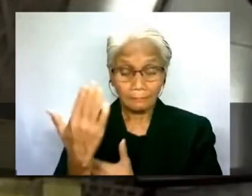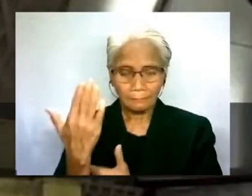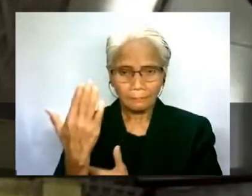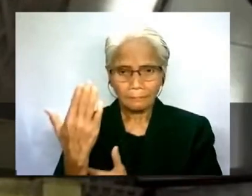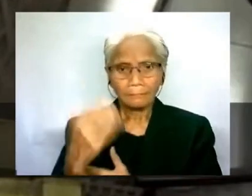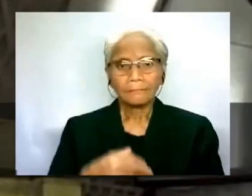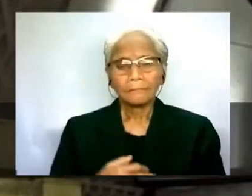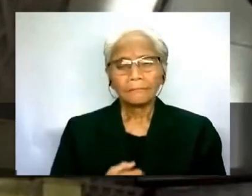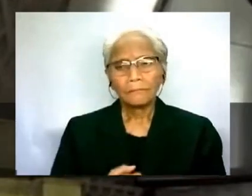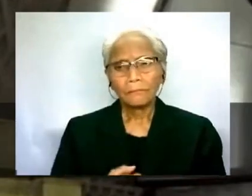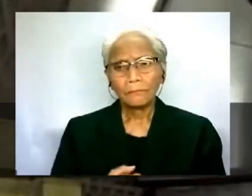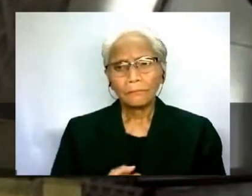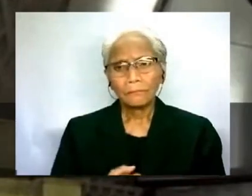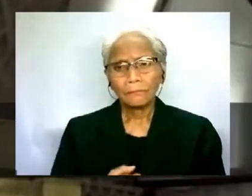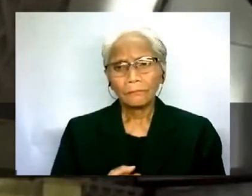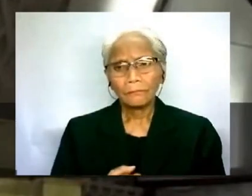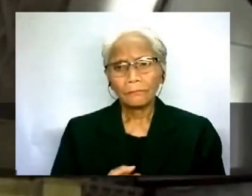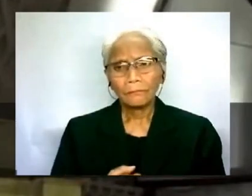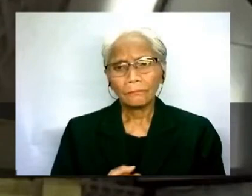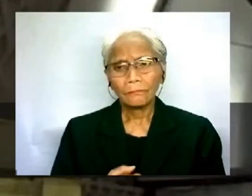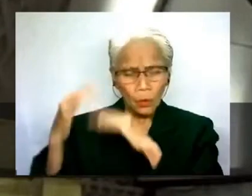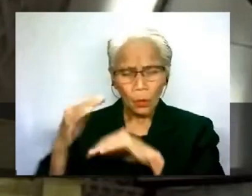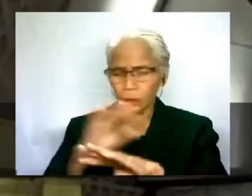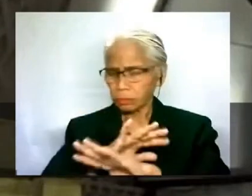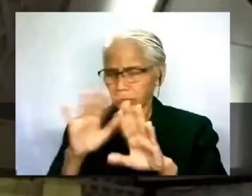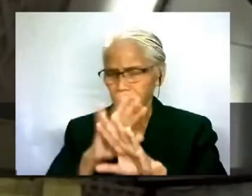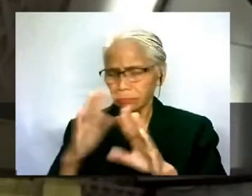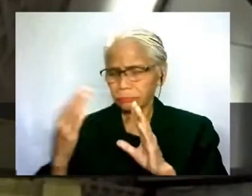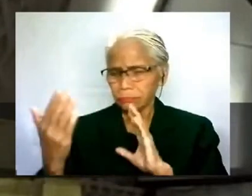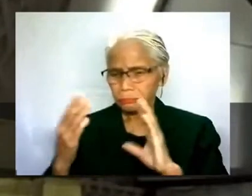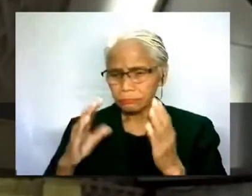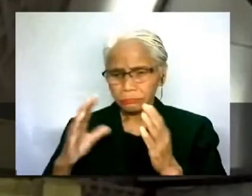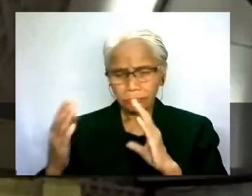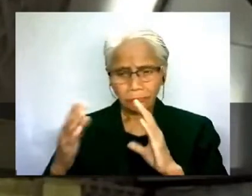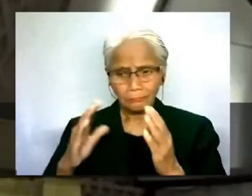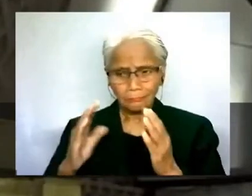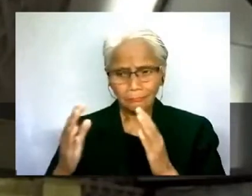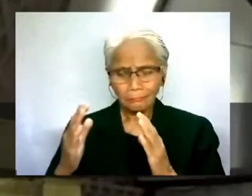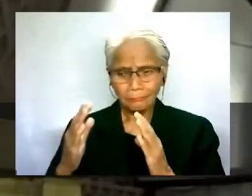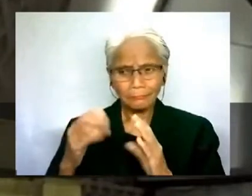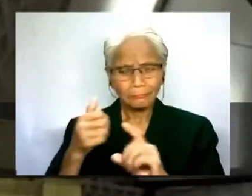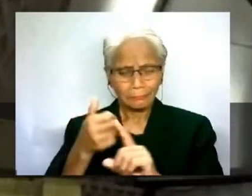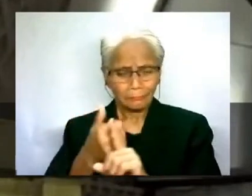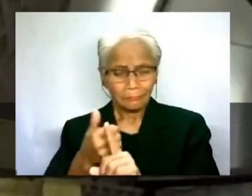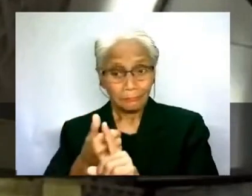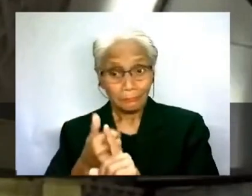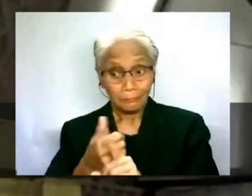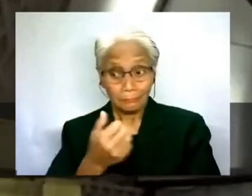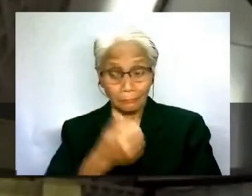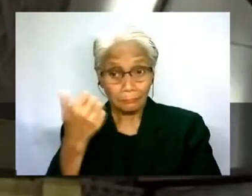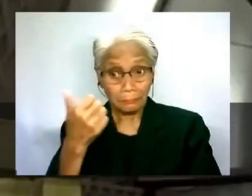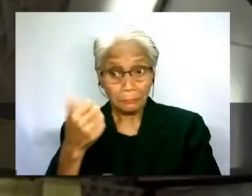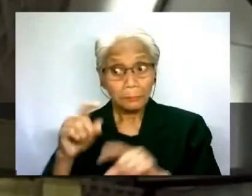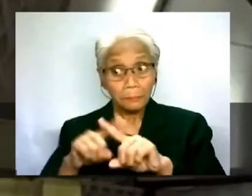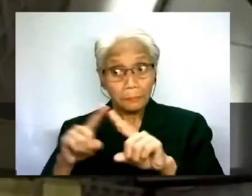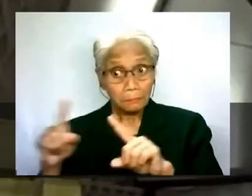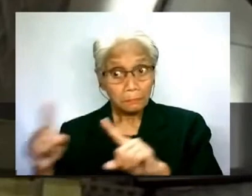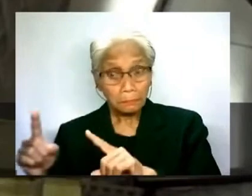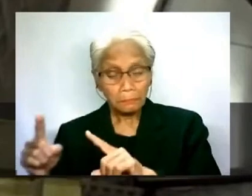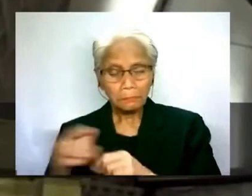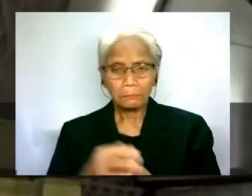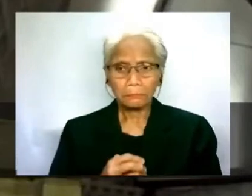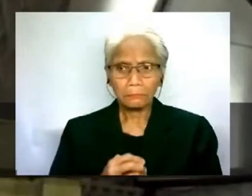sana wag nating ikumpara ang ating sarili sa iba, kundi tingnan natin ang